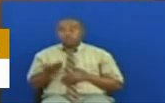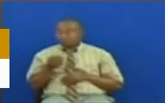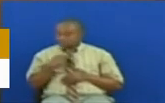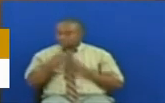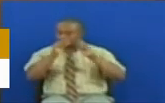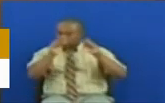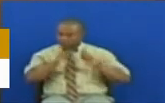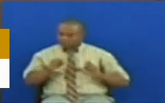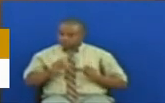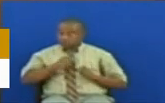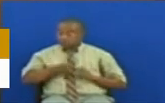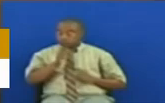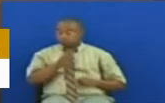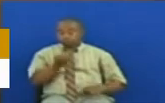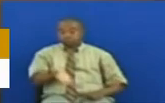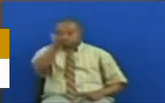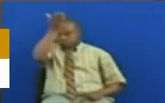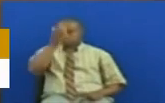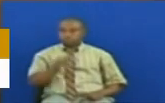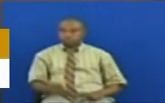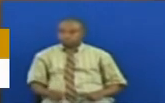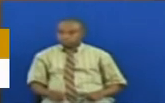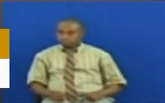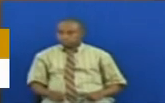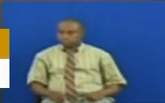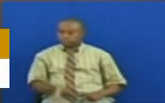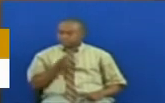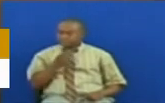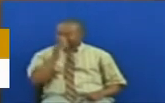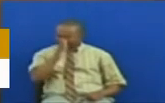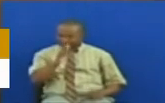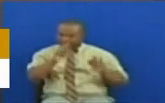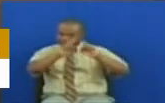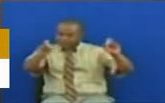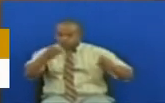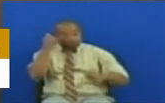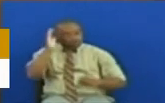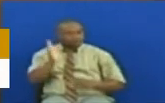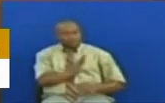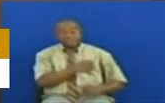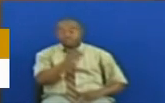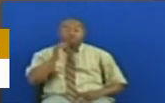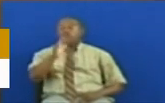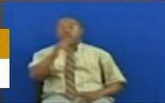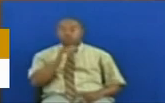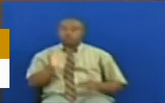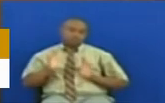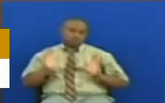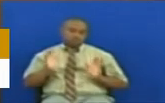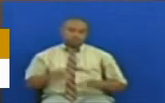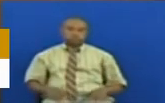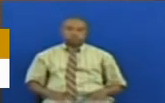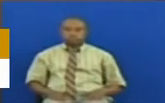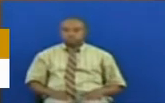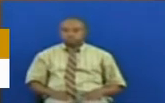mimi nitaruhusu tu mtu asimame, wala bila shaka yote tunapofika kifungu ambacho sasa wewe una ushauri fulani pale. Mheshimiwa Rehani,